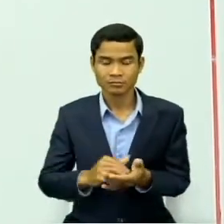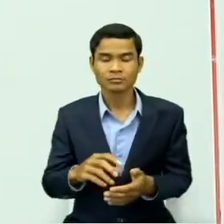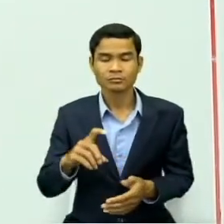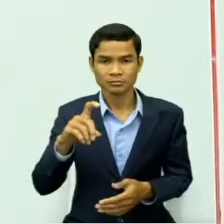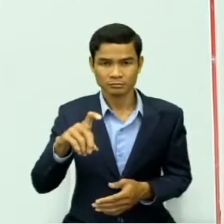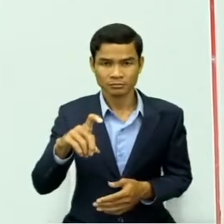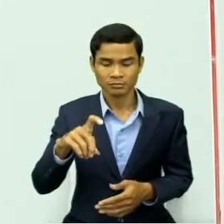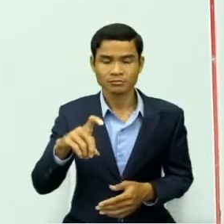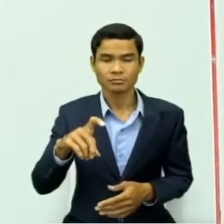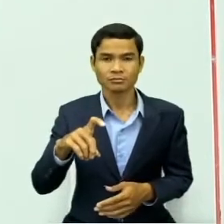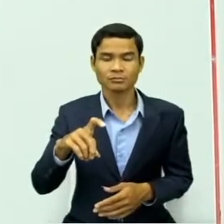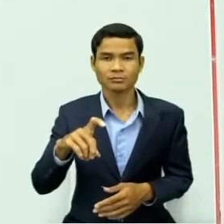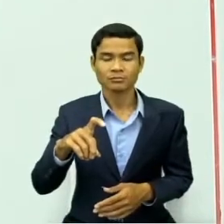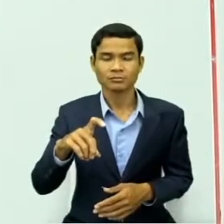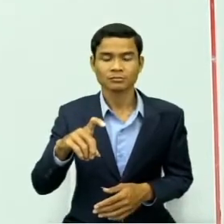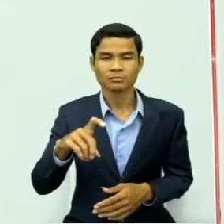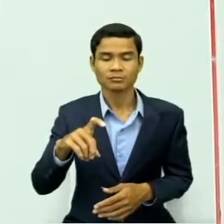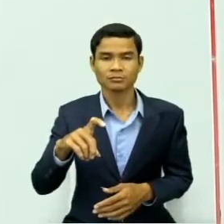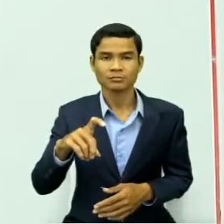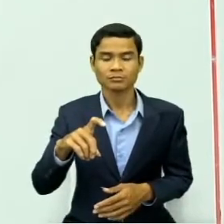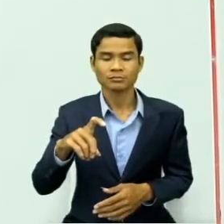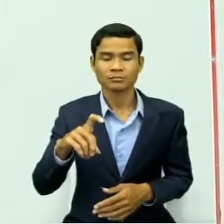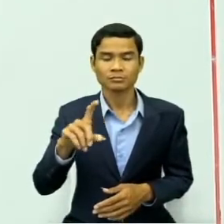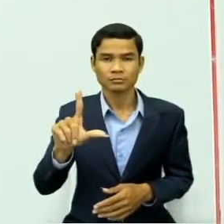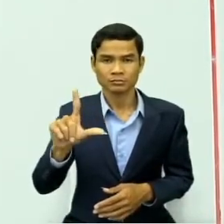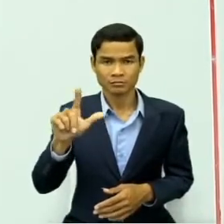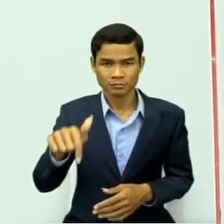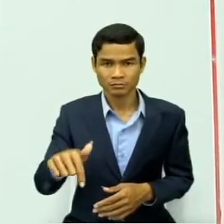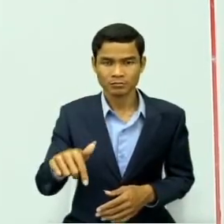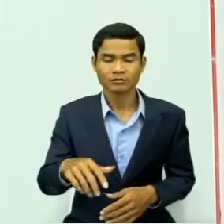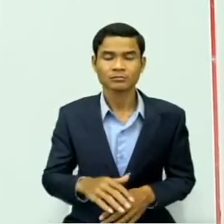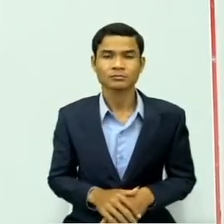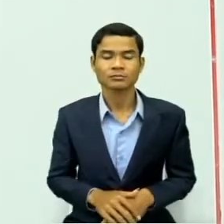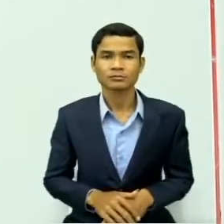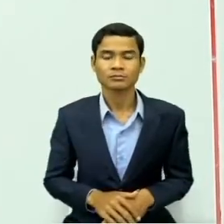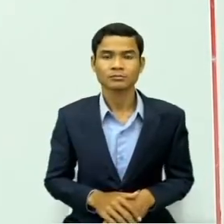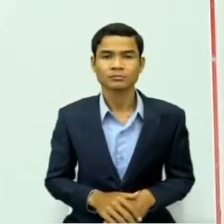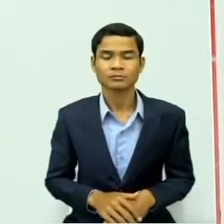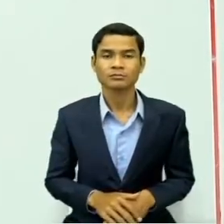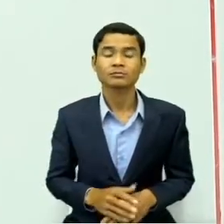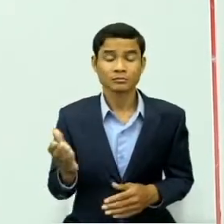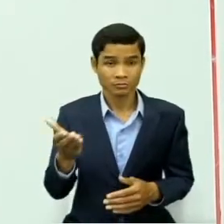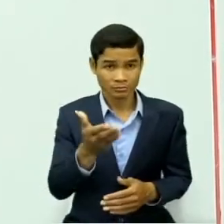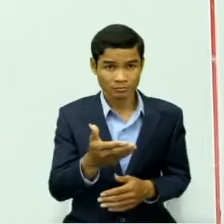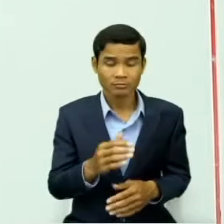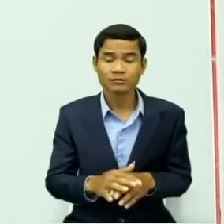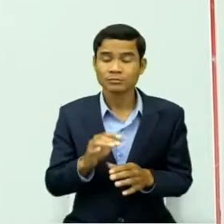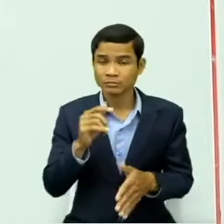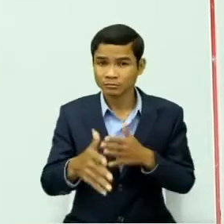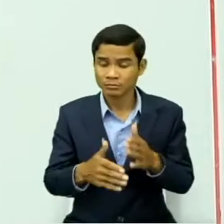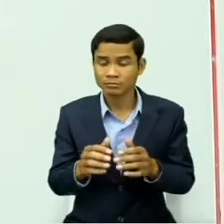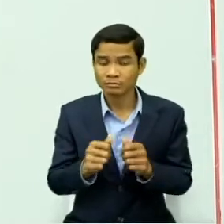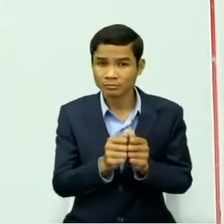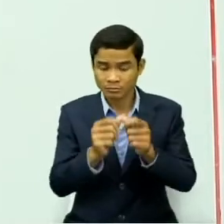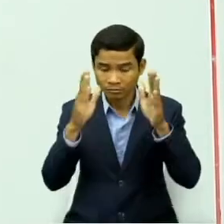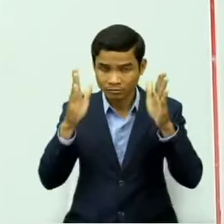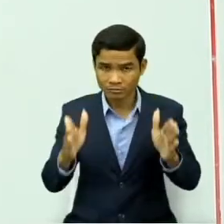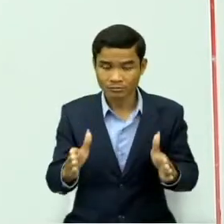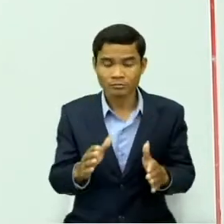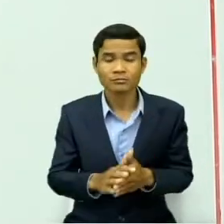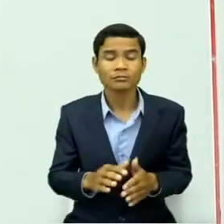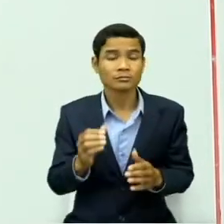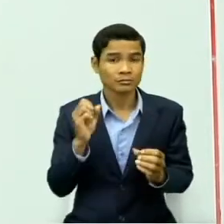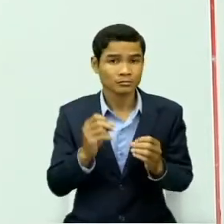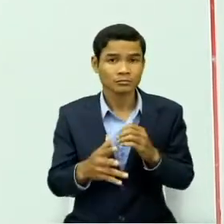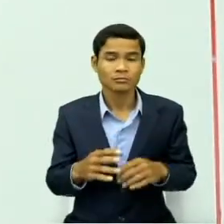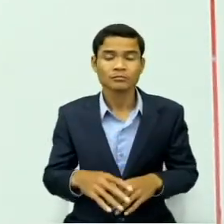ná. Pơ chân chèo, chèo. Chà lời con cho rùm an chì mùi nẹ cừu,